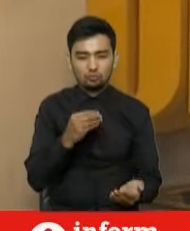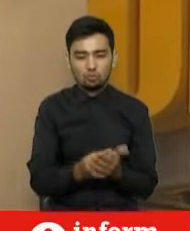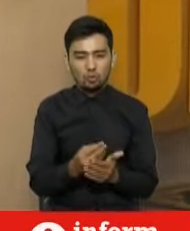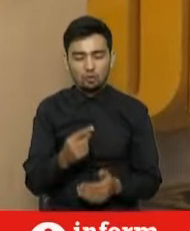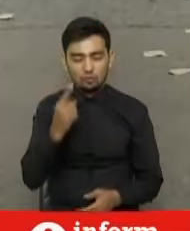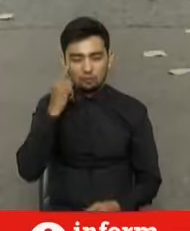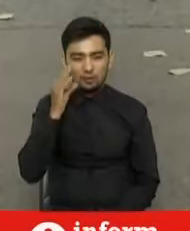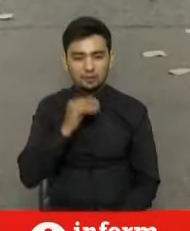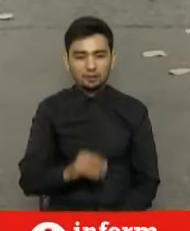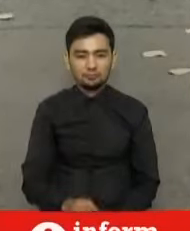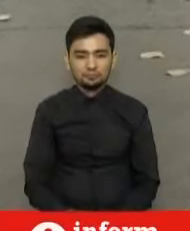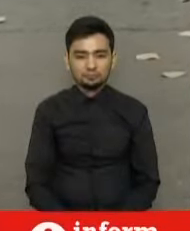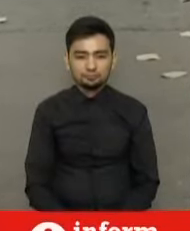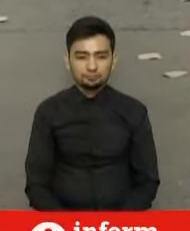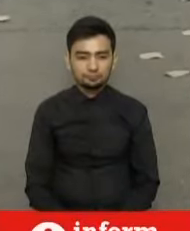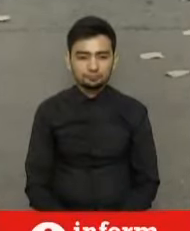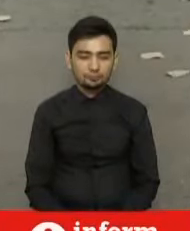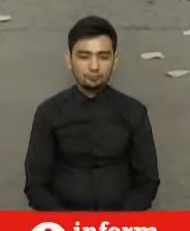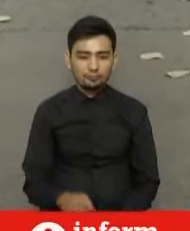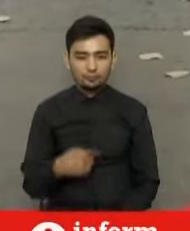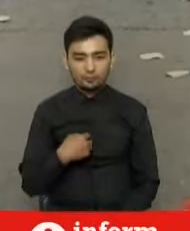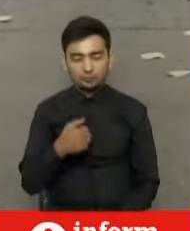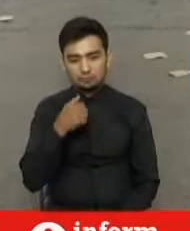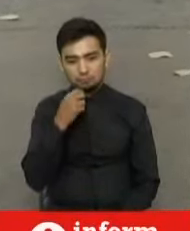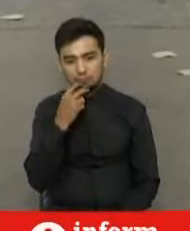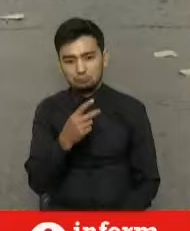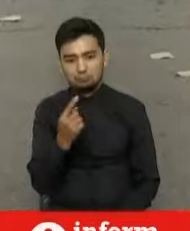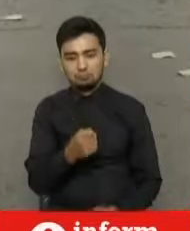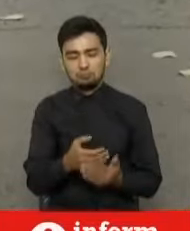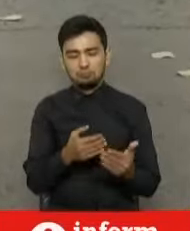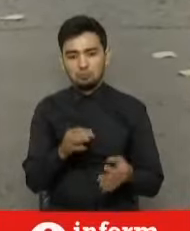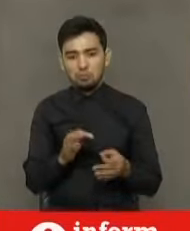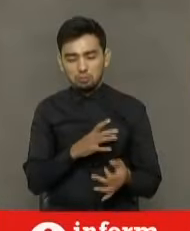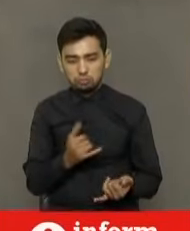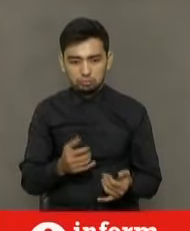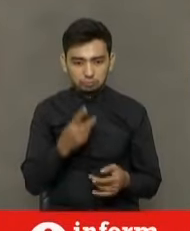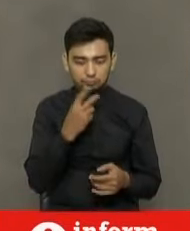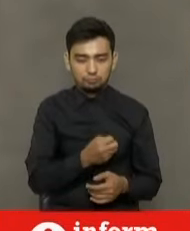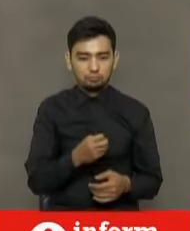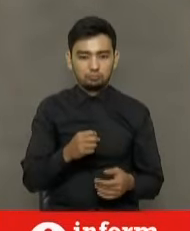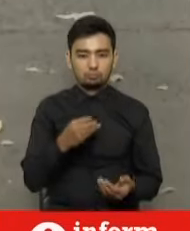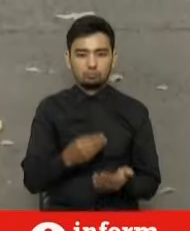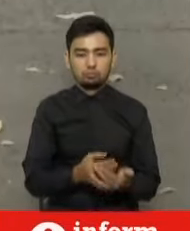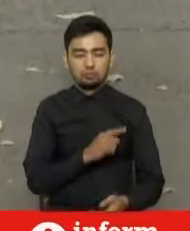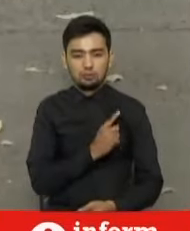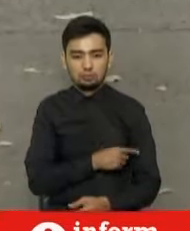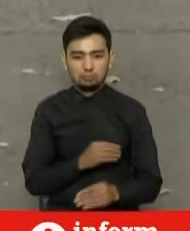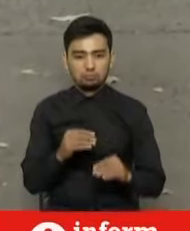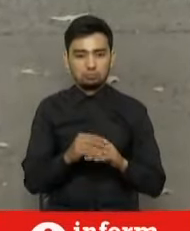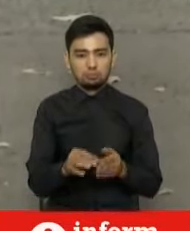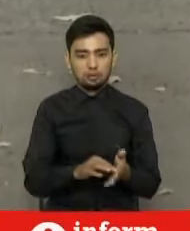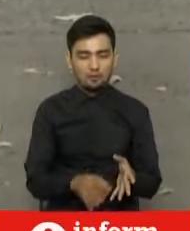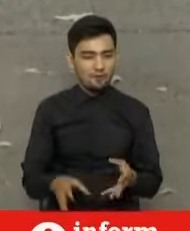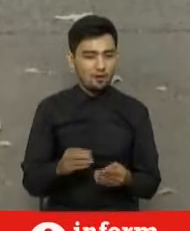деп қорқады. Қазір көрсем, уже да повысилось. Ана аптада нормально было, сейчас уже сильно дорого. Ой, и так все